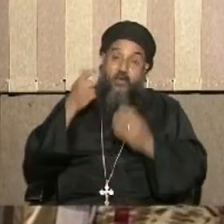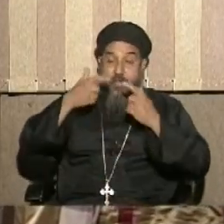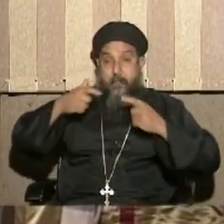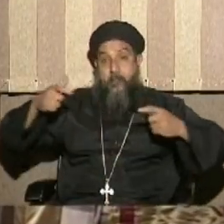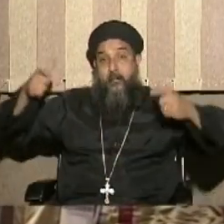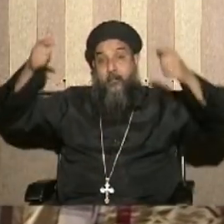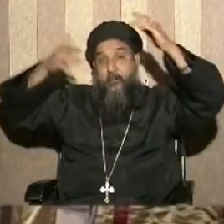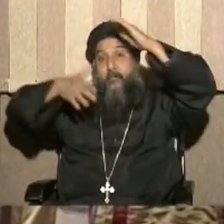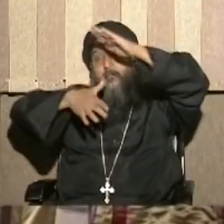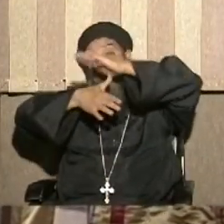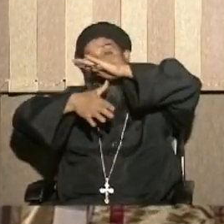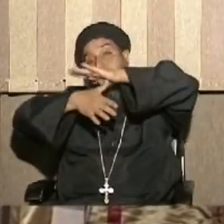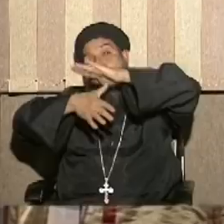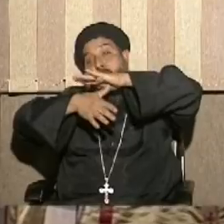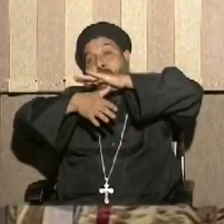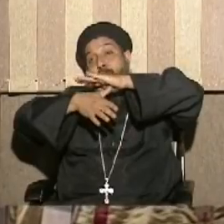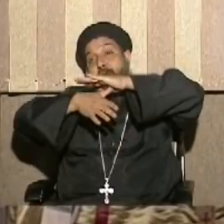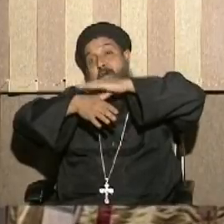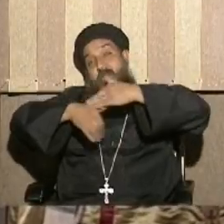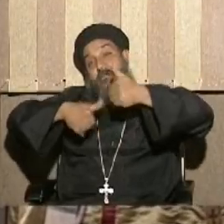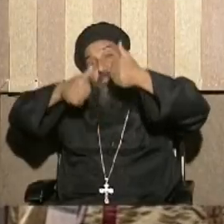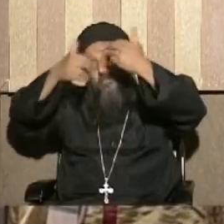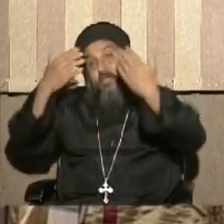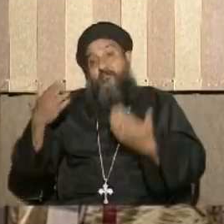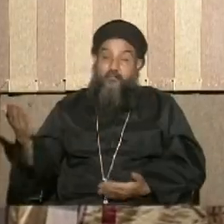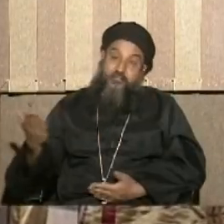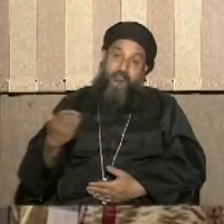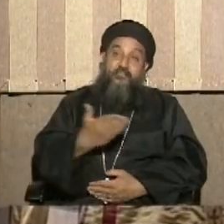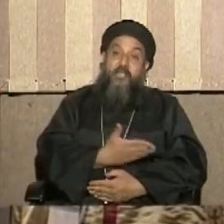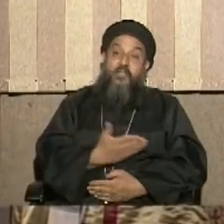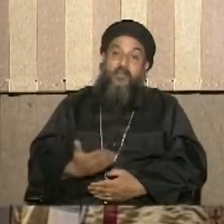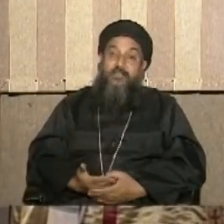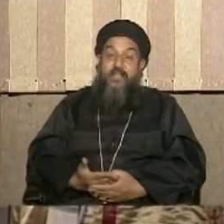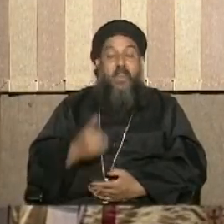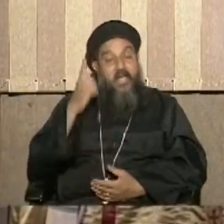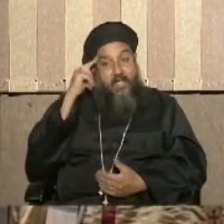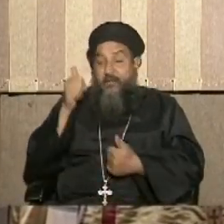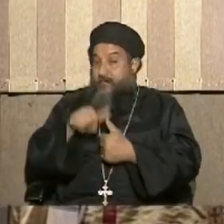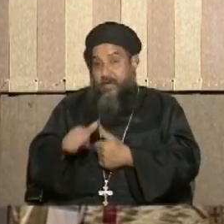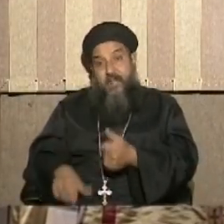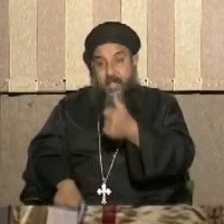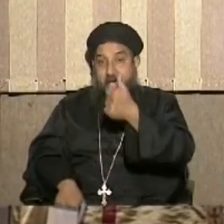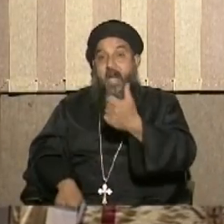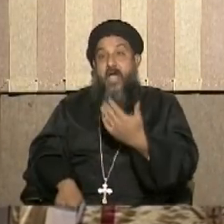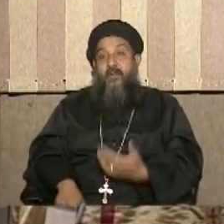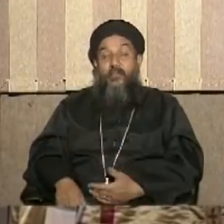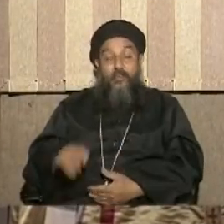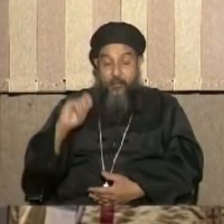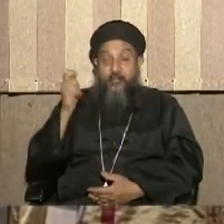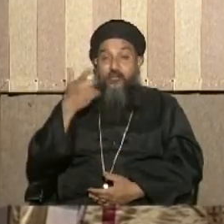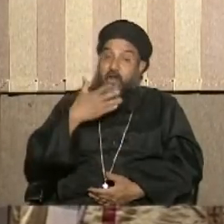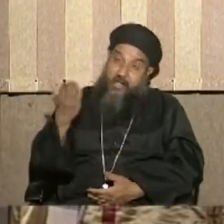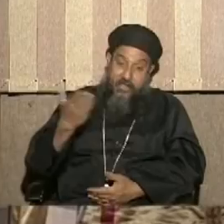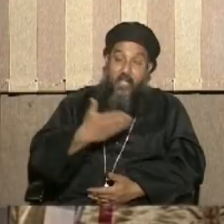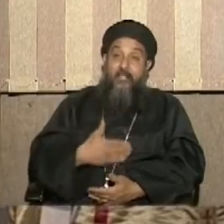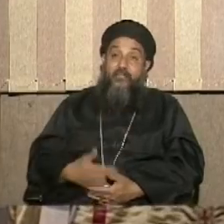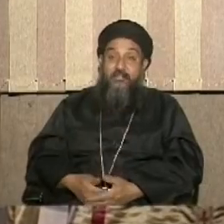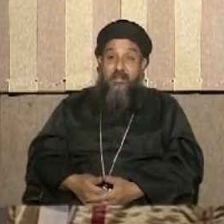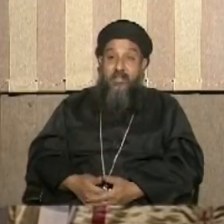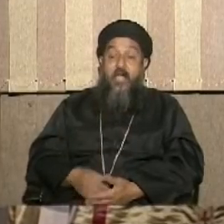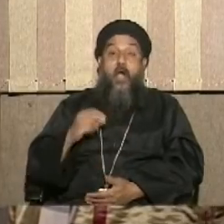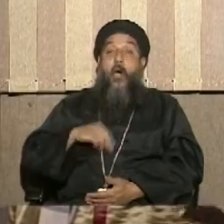بطريرك القسطنطينية هيقدر يعيش معانا هنا هو ودوماديوس. فكرة عظيمة يا مولاي، حالا هبعت لسرعة.